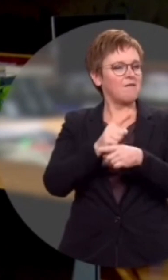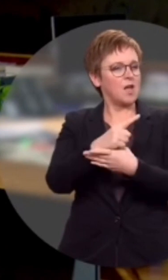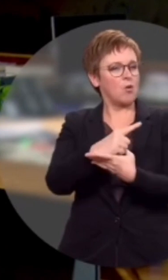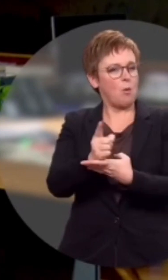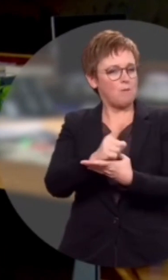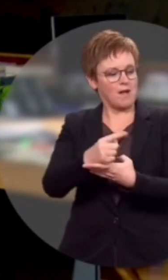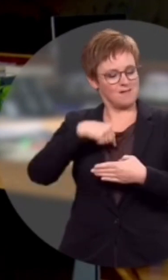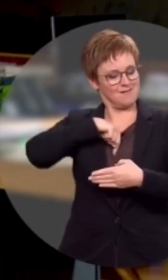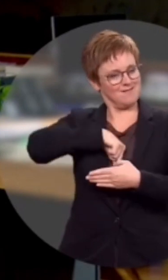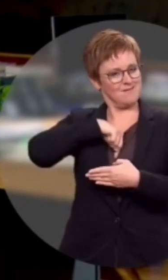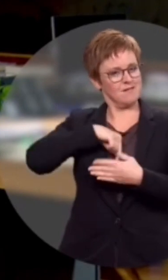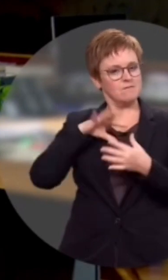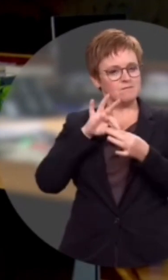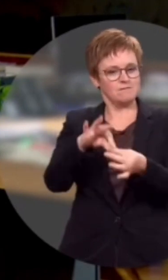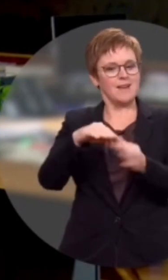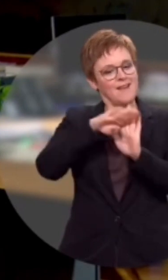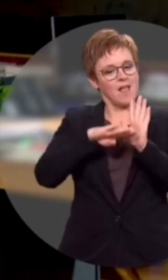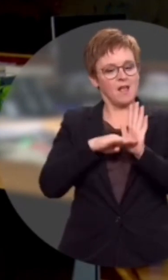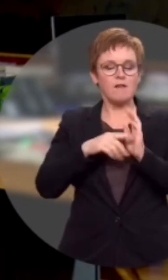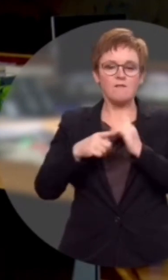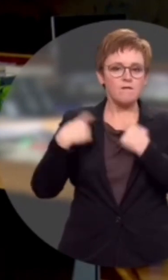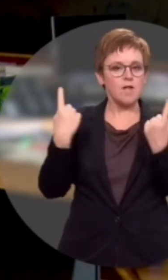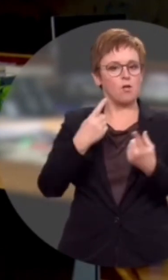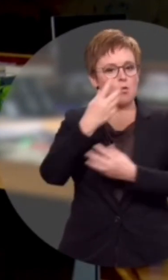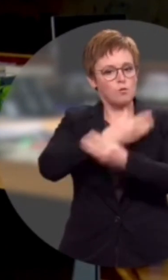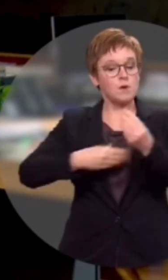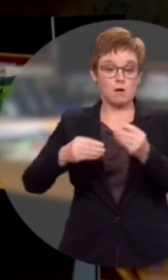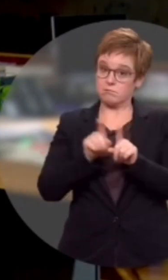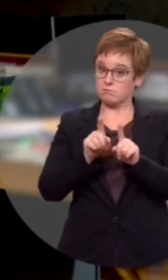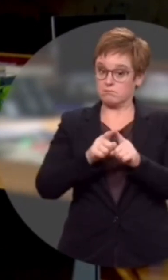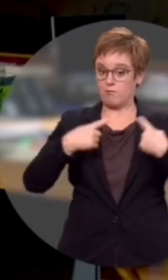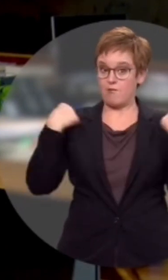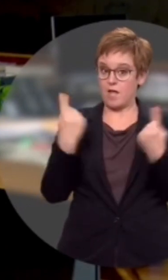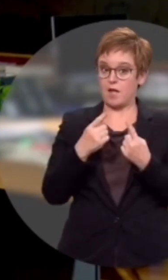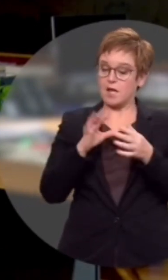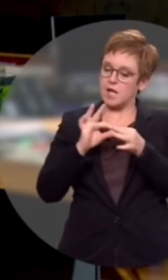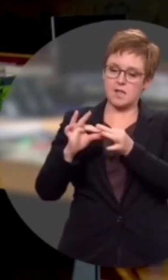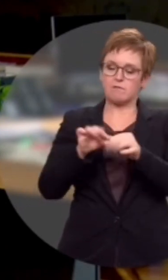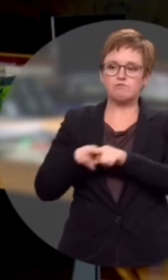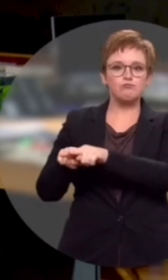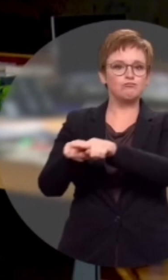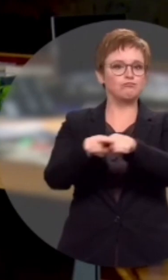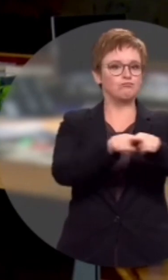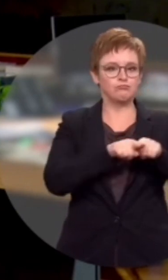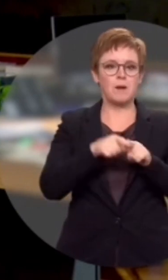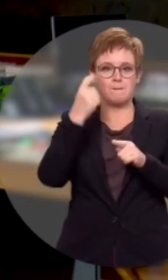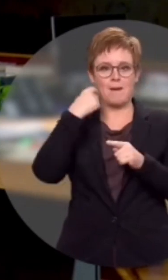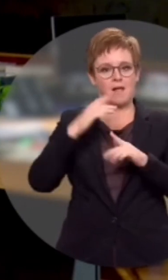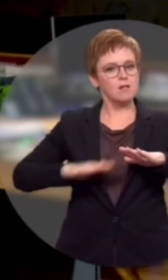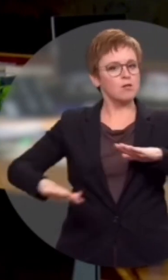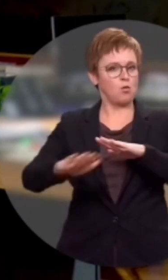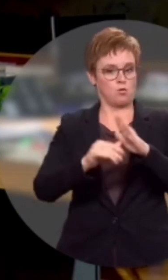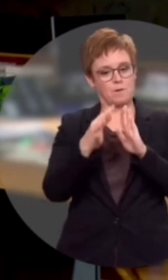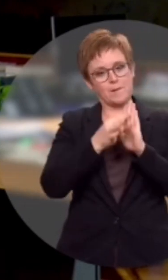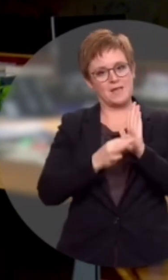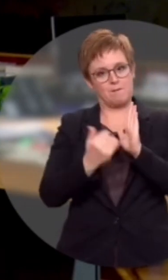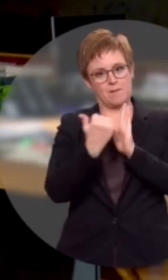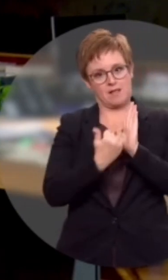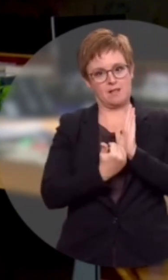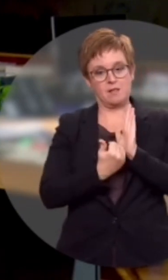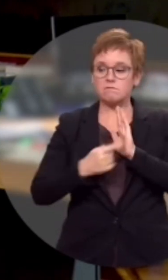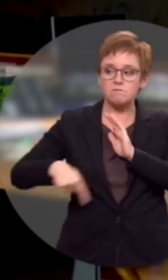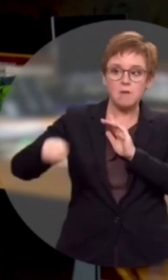nach denen wir handeln können und die in unserer Gesellschaft außer Streit stehen. Prinzipien, nach denen wir